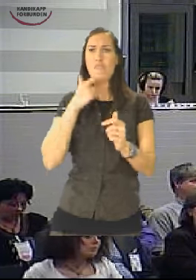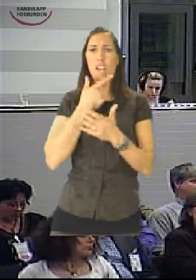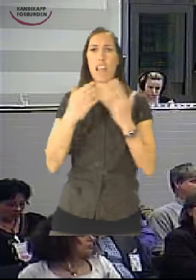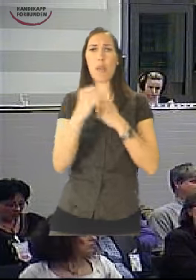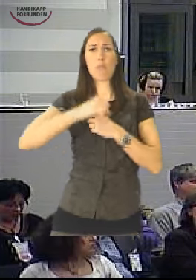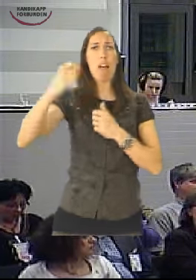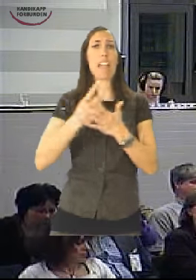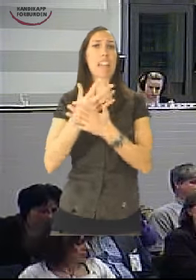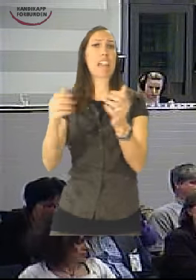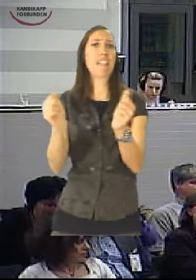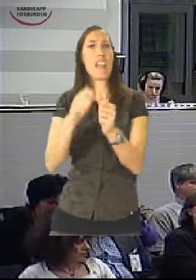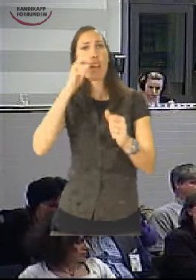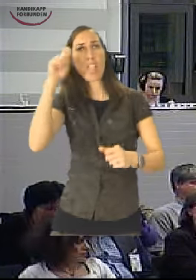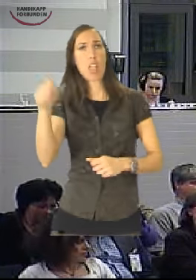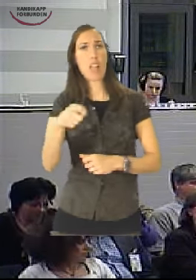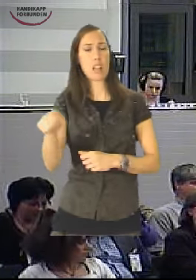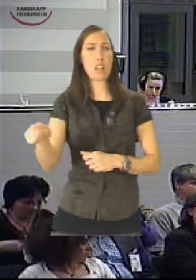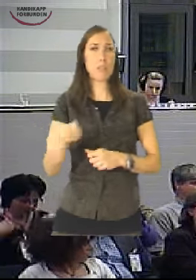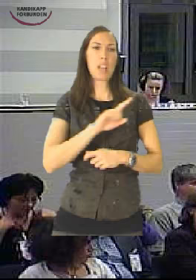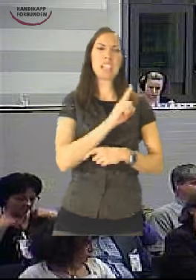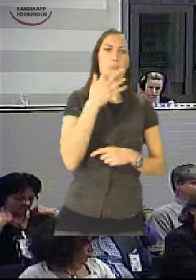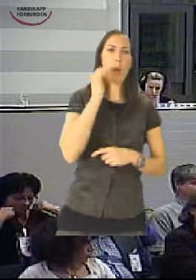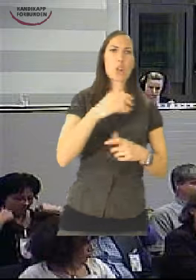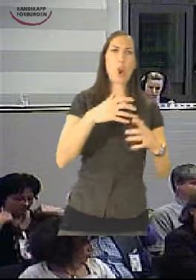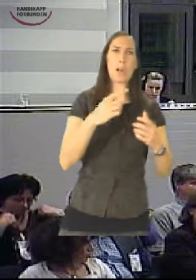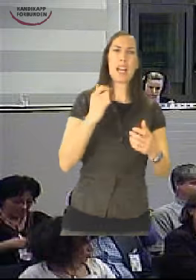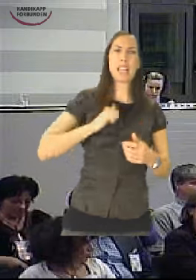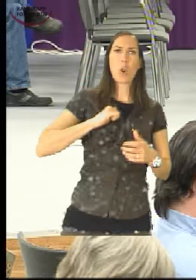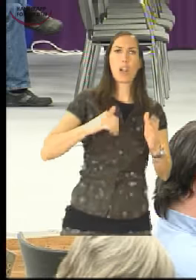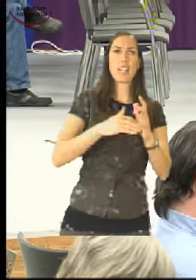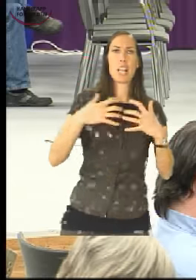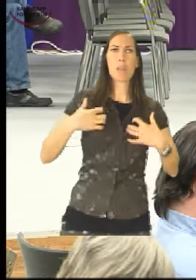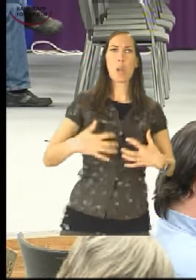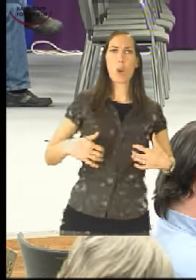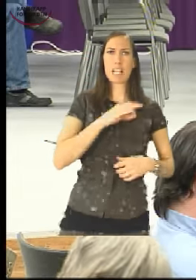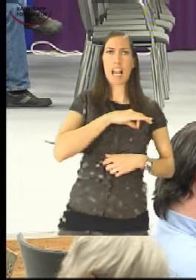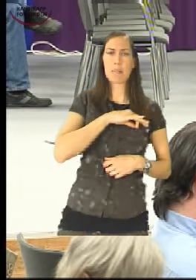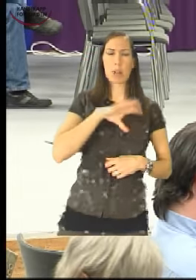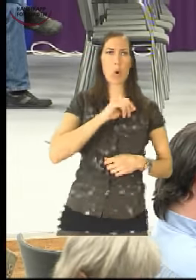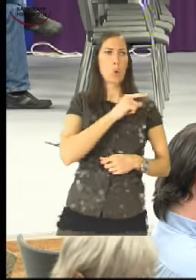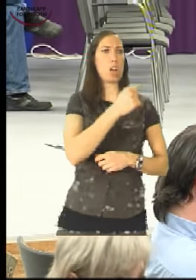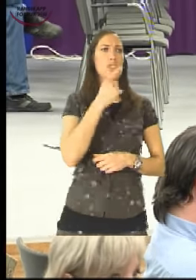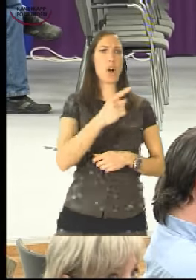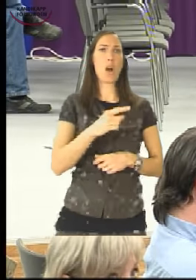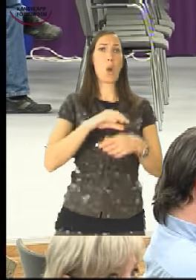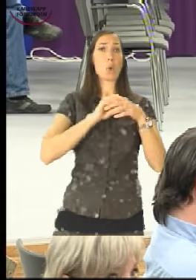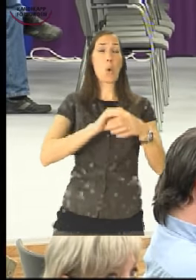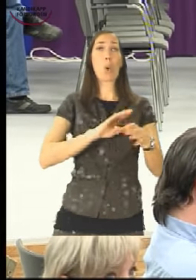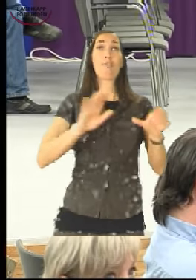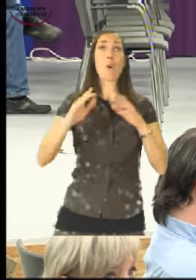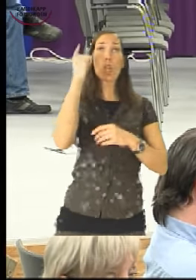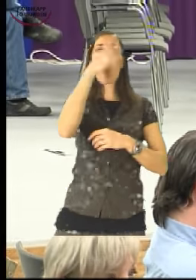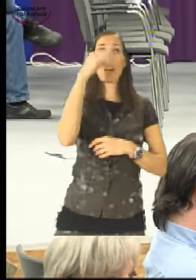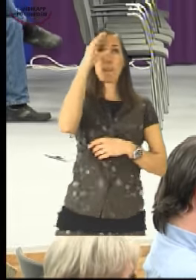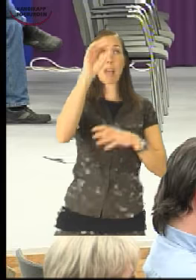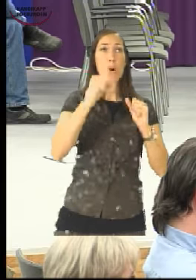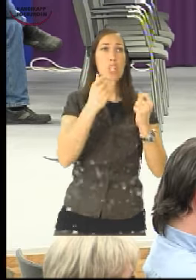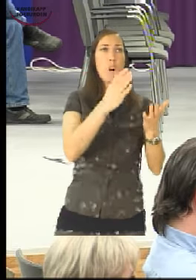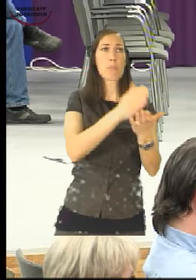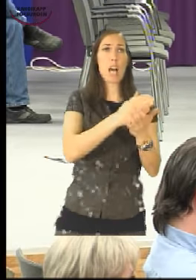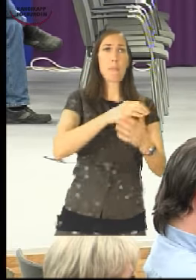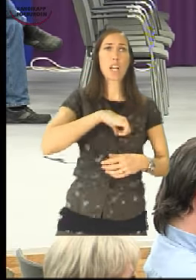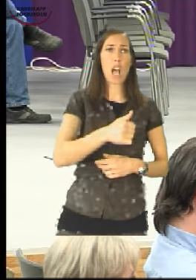när vi pratar om tillgången på då biologiska läkemedel, som det var i det här fallet, då säger du sjukvårdshuvudmännen måste få bestämma själva. Ja,